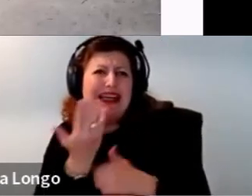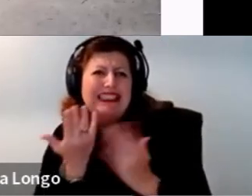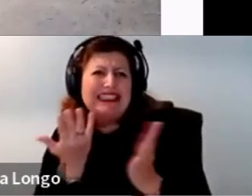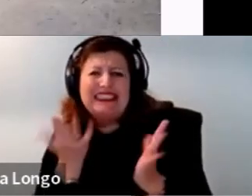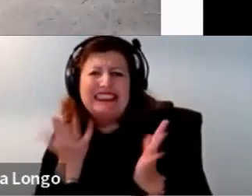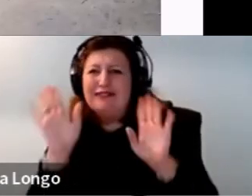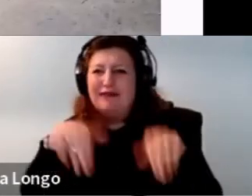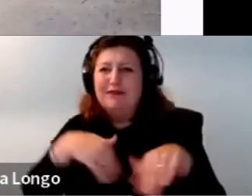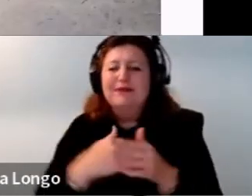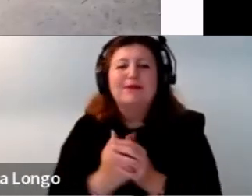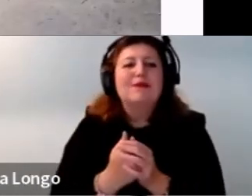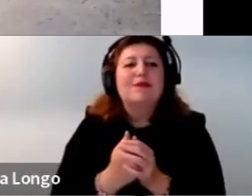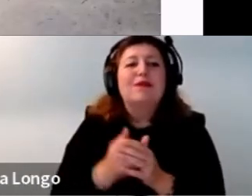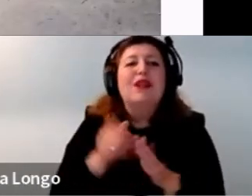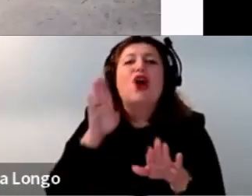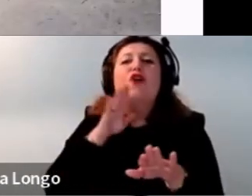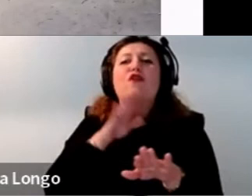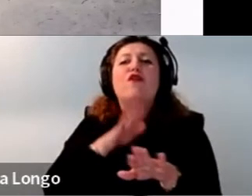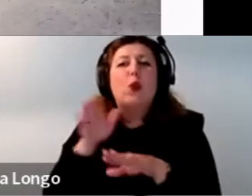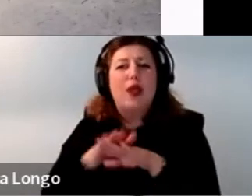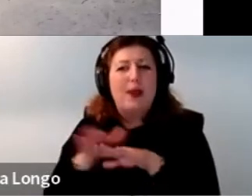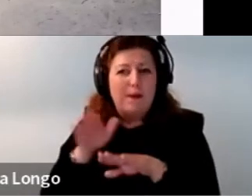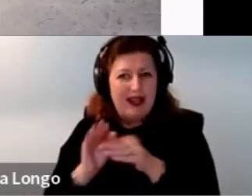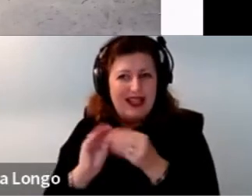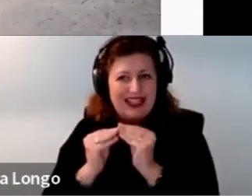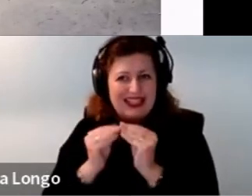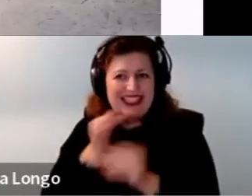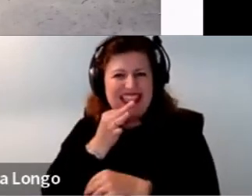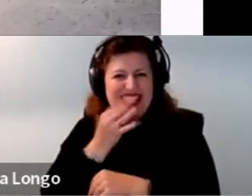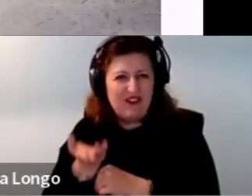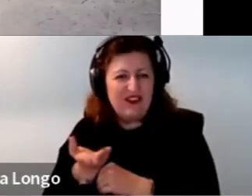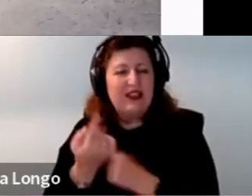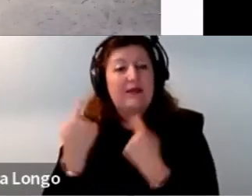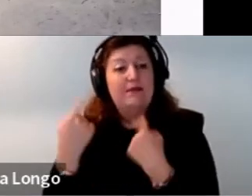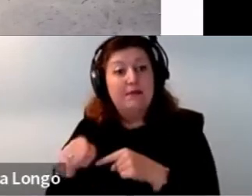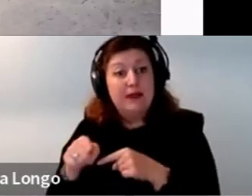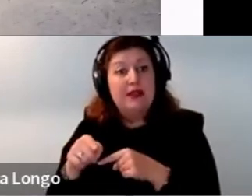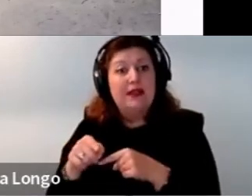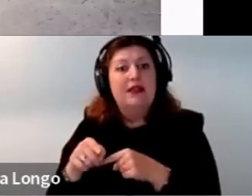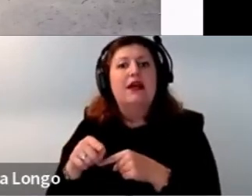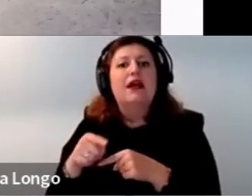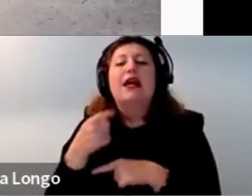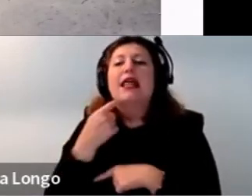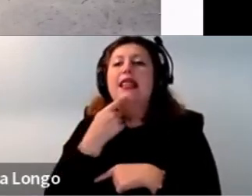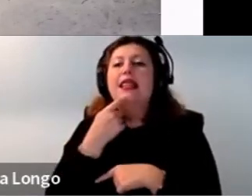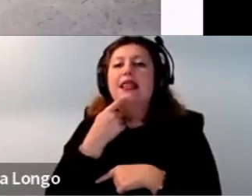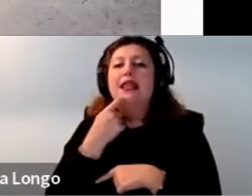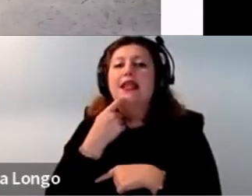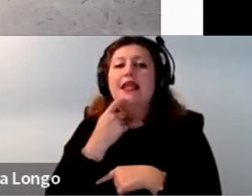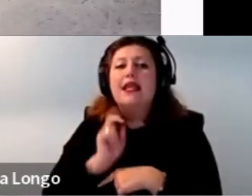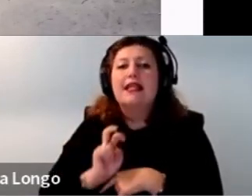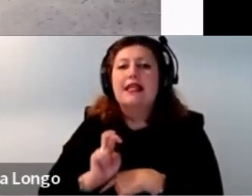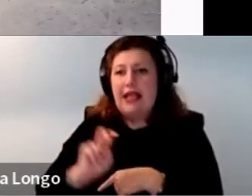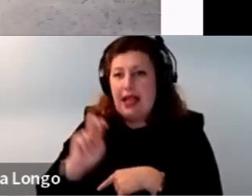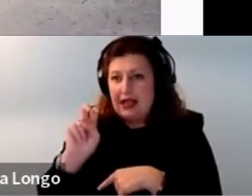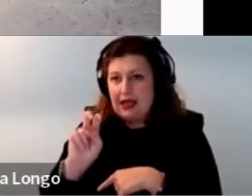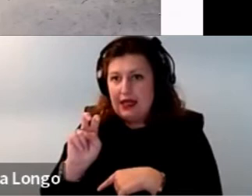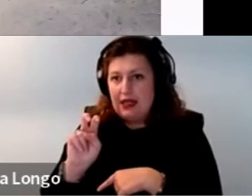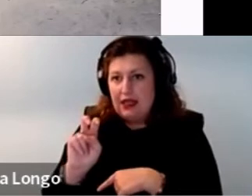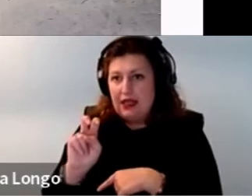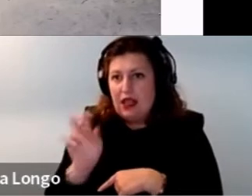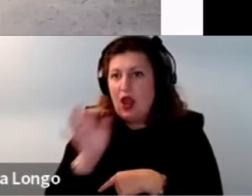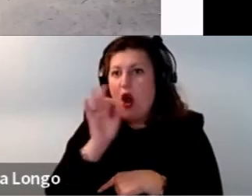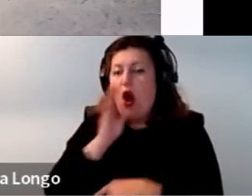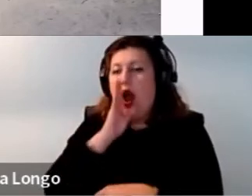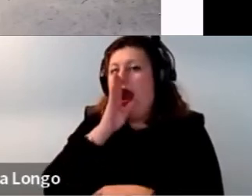l'ostacolo principale e anche quello più immediato ovviamente per chi frequenta sono gli scalini o